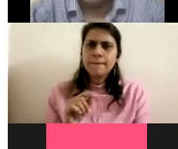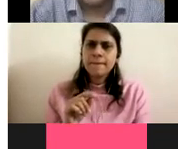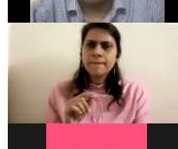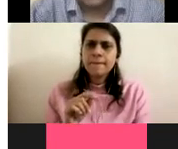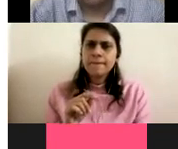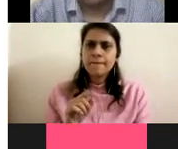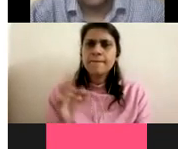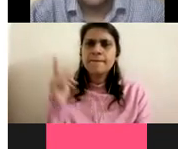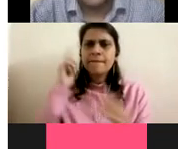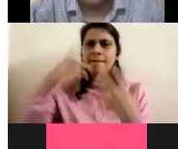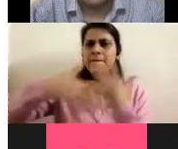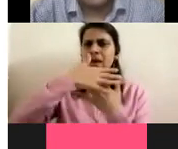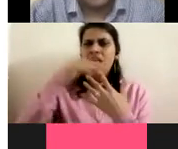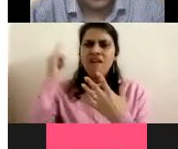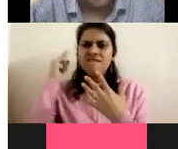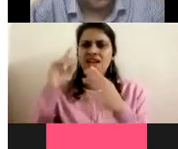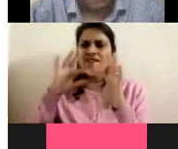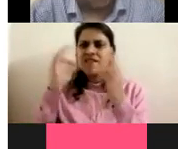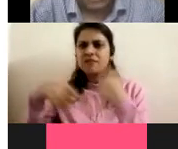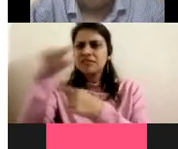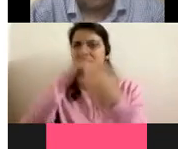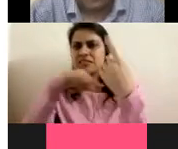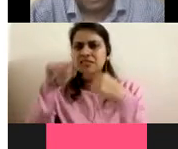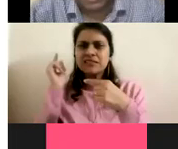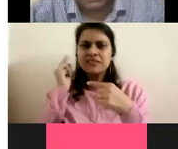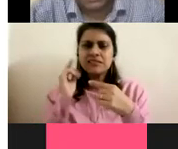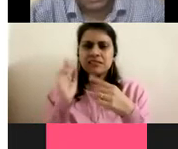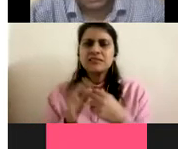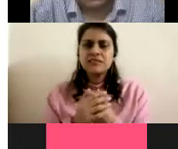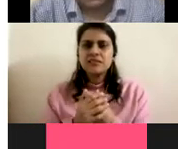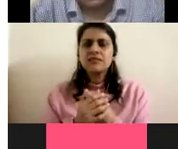थोड़ा सा आपके यहाँ बैकग्राउंड नॉइज़ से कुछ भी, हाँ बोलिए आप. हेलो.